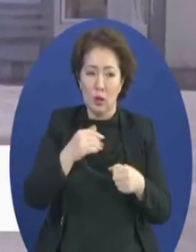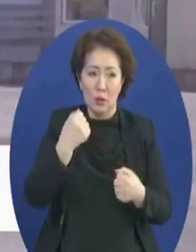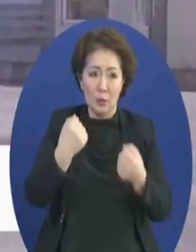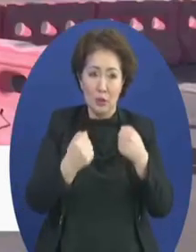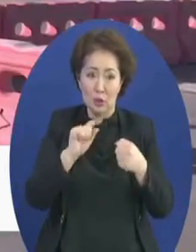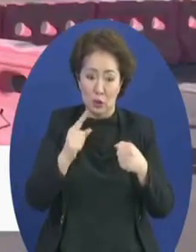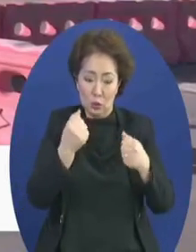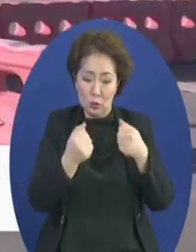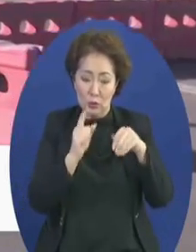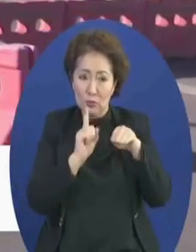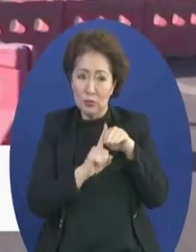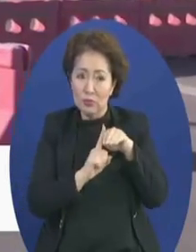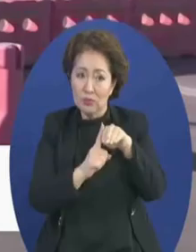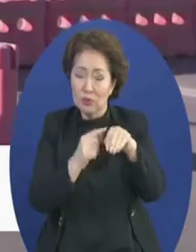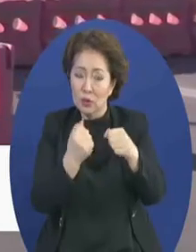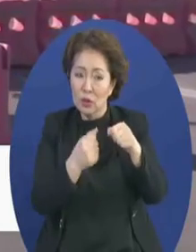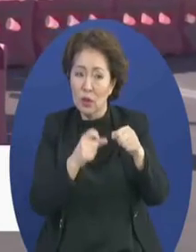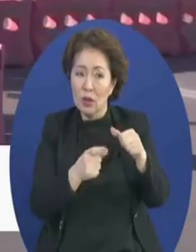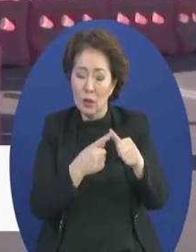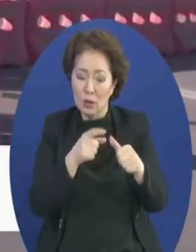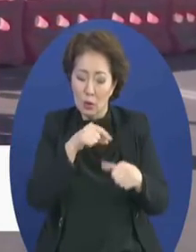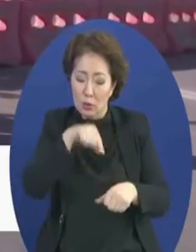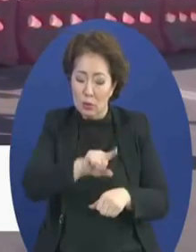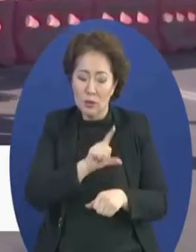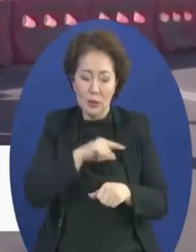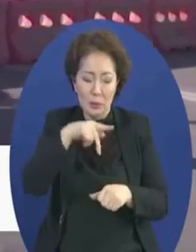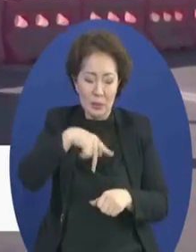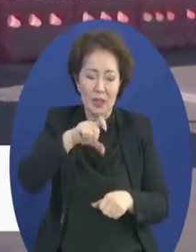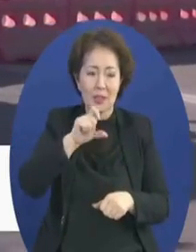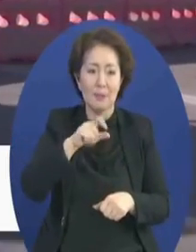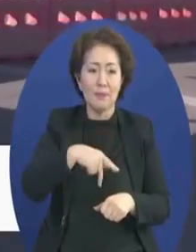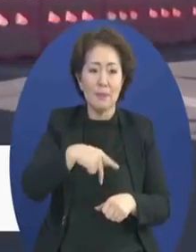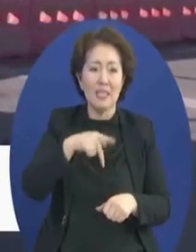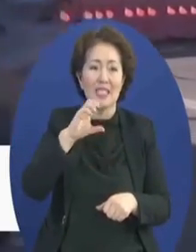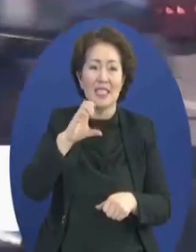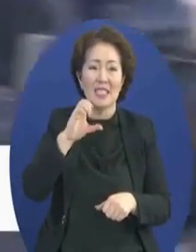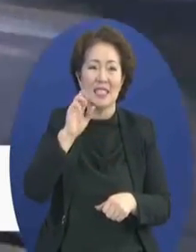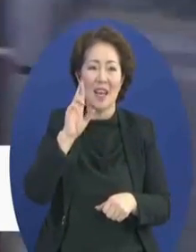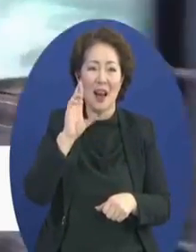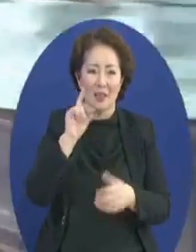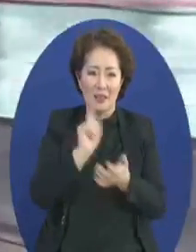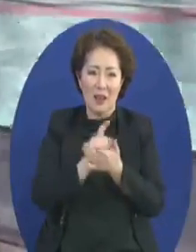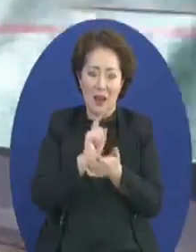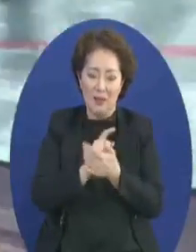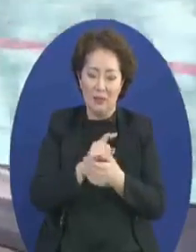заавал PCR-ын шинжилгээ өгсөн байхыг шаардаж байна. Thank you.